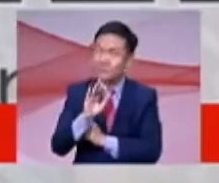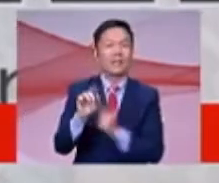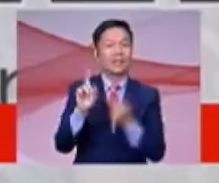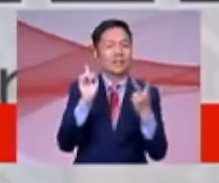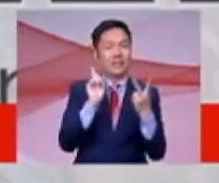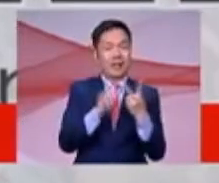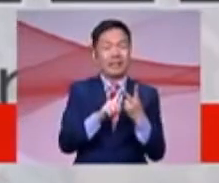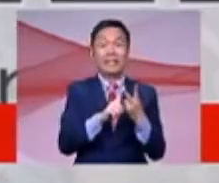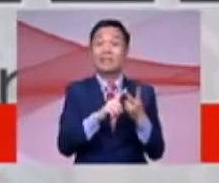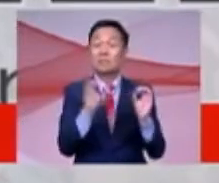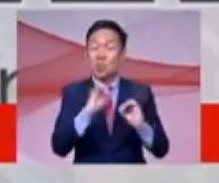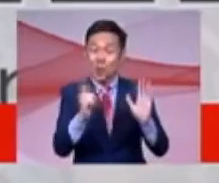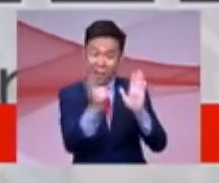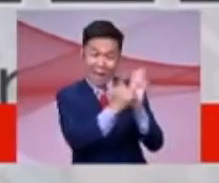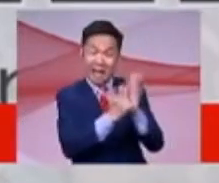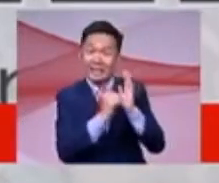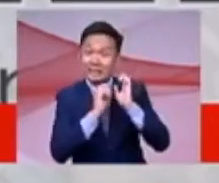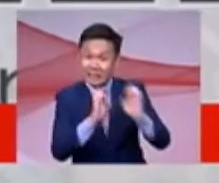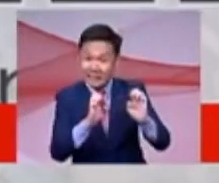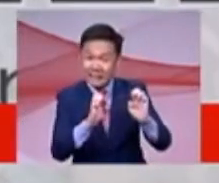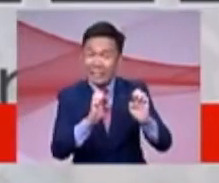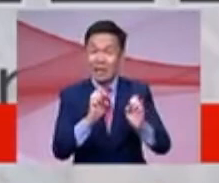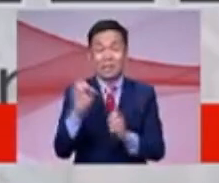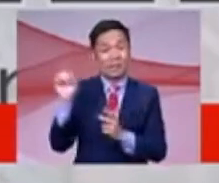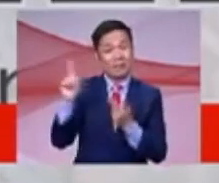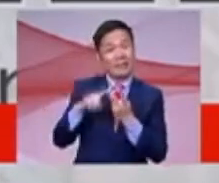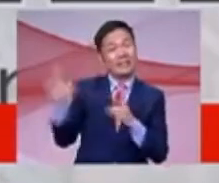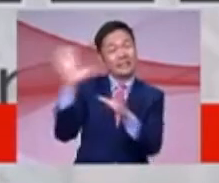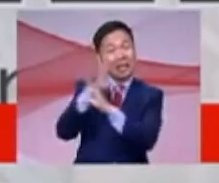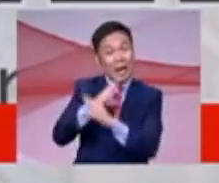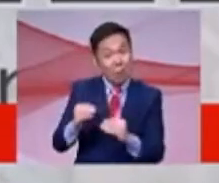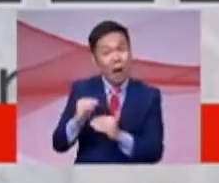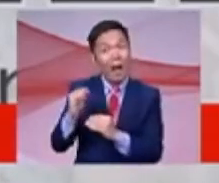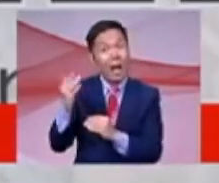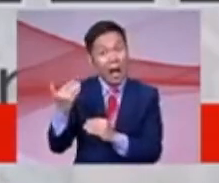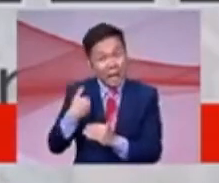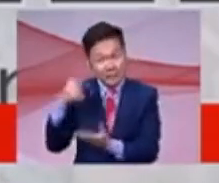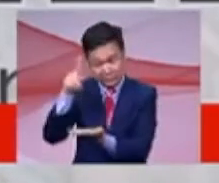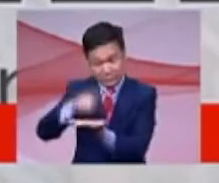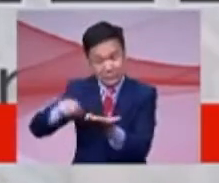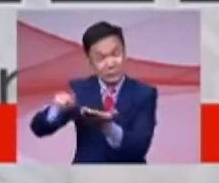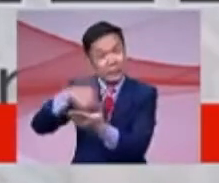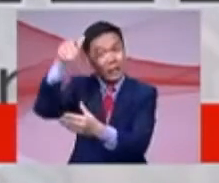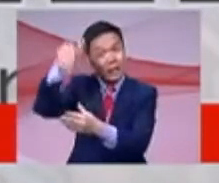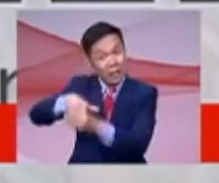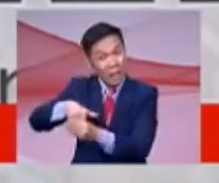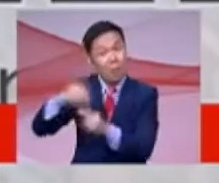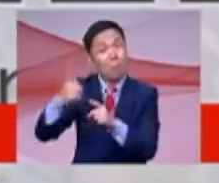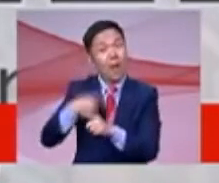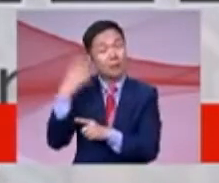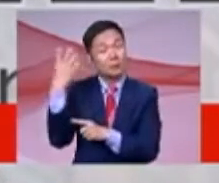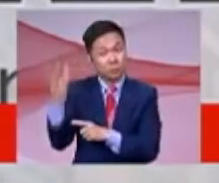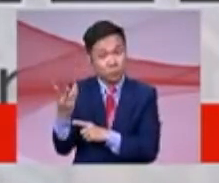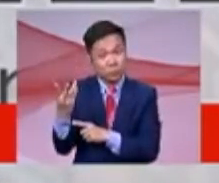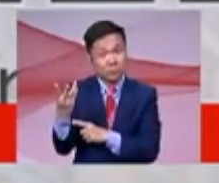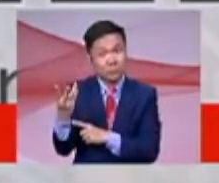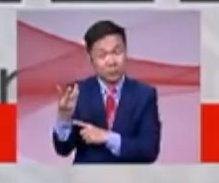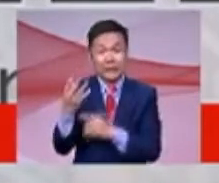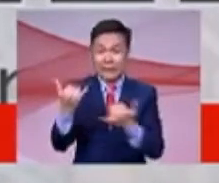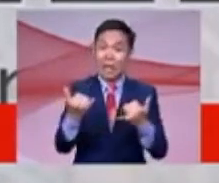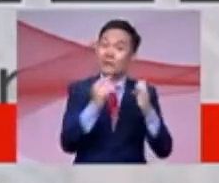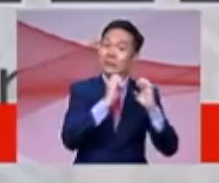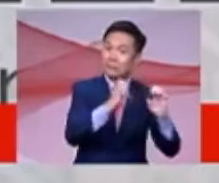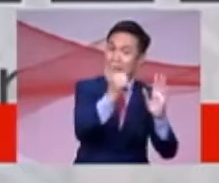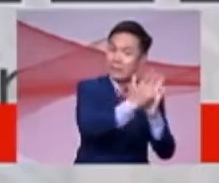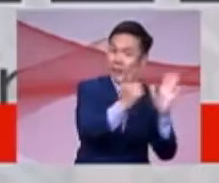menggunakan ordinan darurat, PRN Sarawak terpaksa diadakan iaitu pada bulan Jun. Jadi dengan ordinan